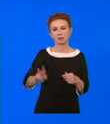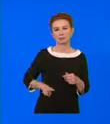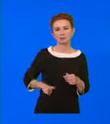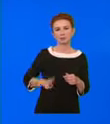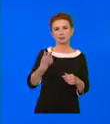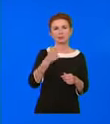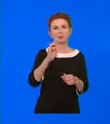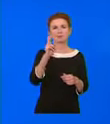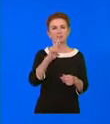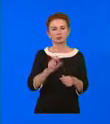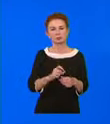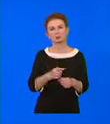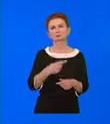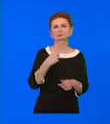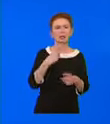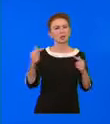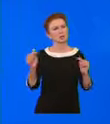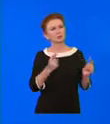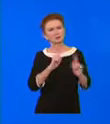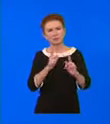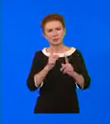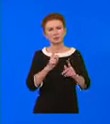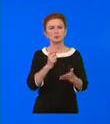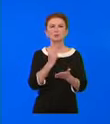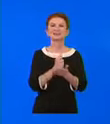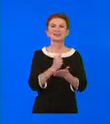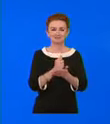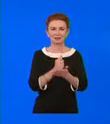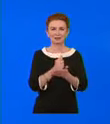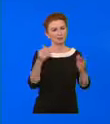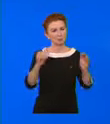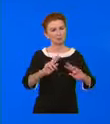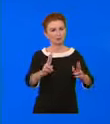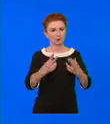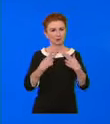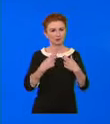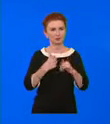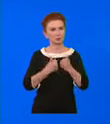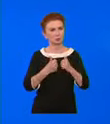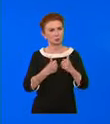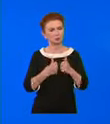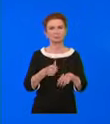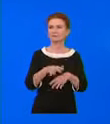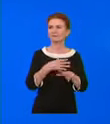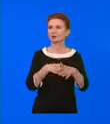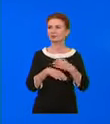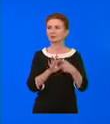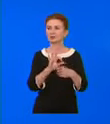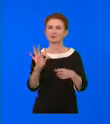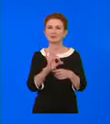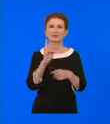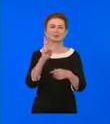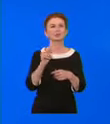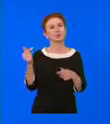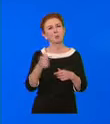Dmowską. Omawialiśmy zasady możliwego powrotu do sportu, zwłaszcza sportowców, którzy chcą ćwiczyć,